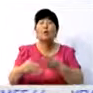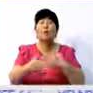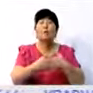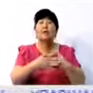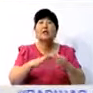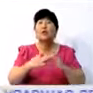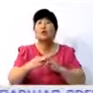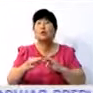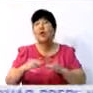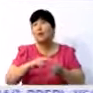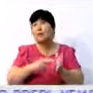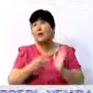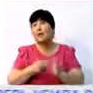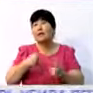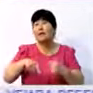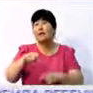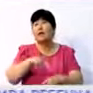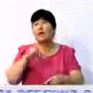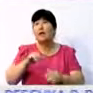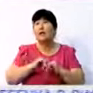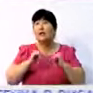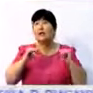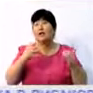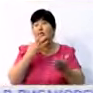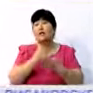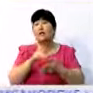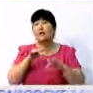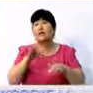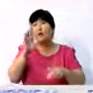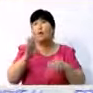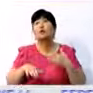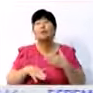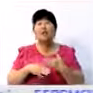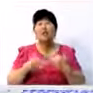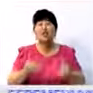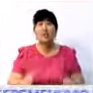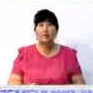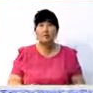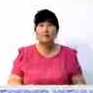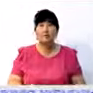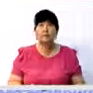населенные пункты. В планах предпринимателя дальнейшее расширение своего дела при господдержке.